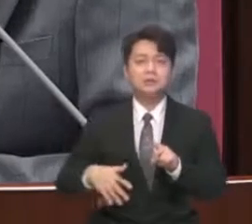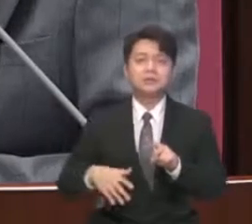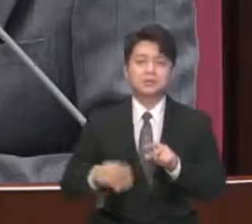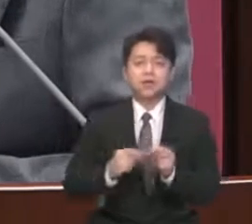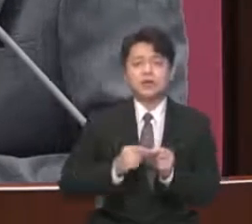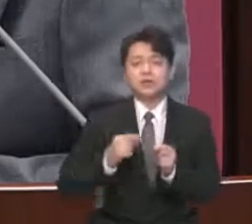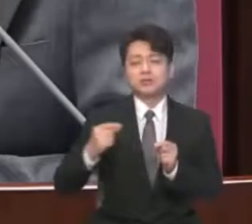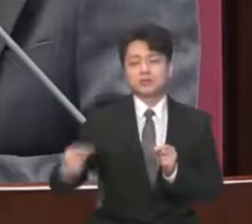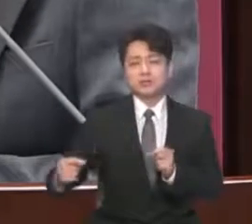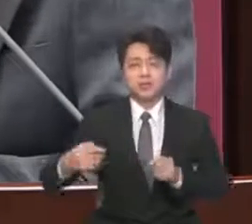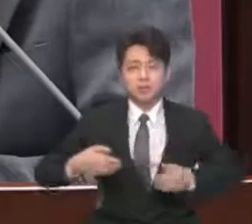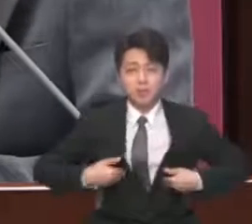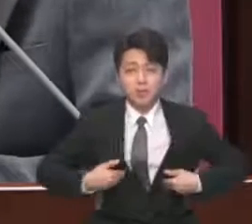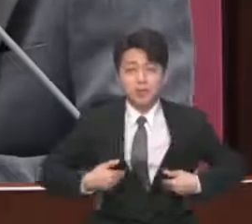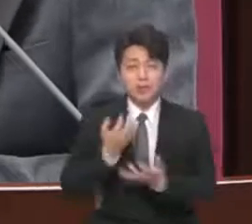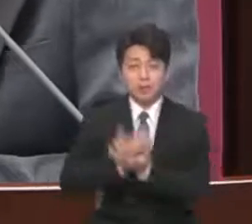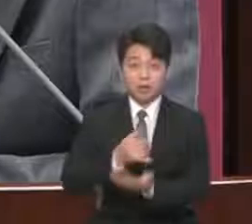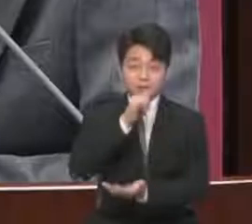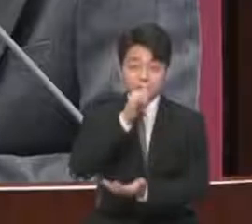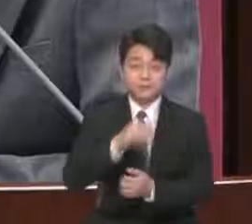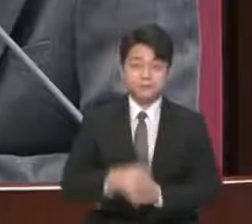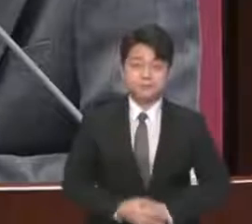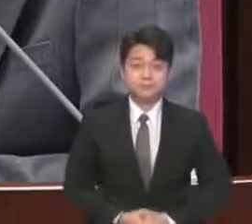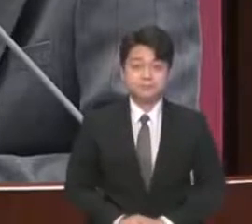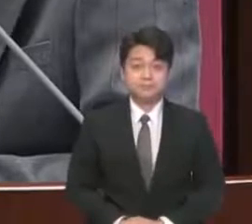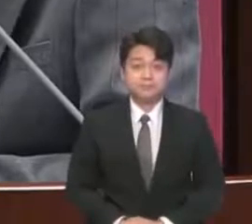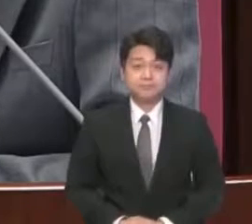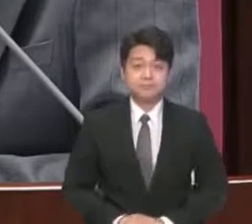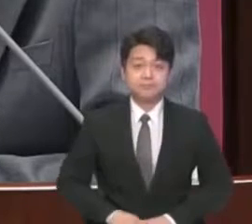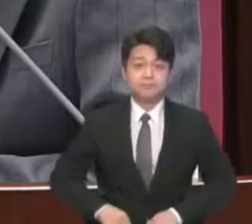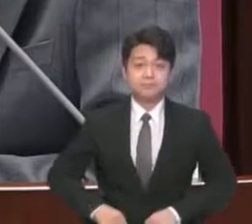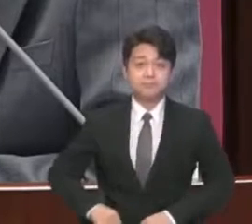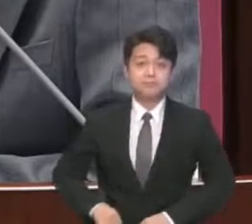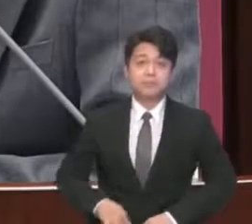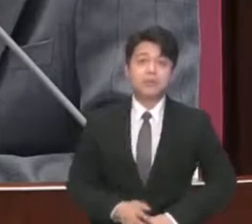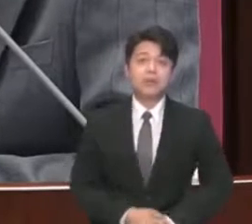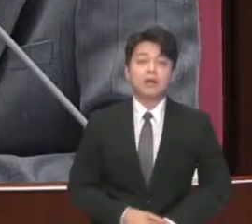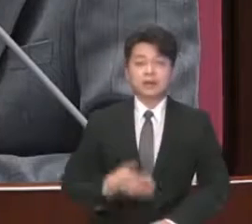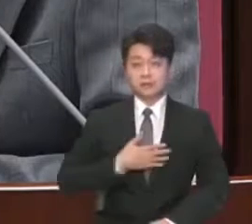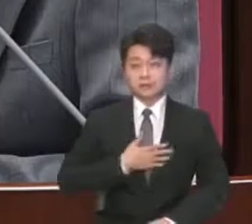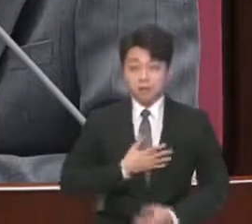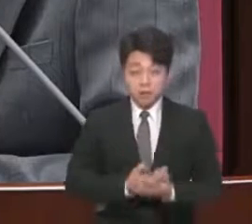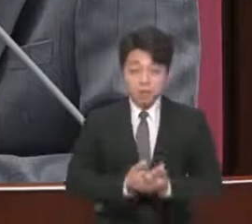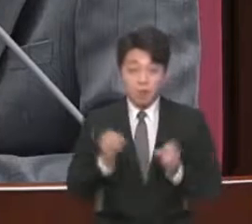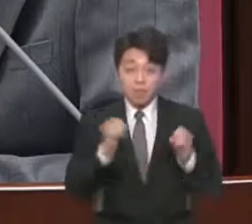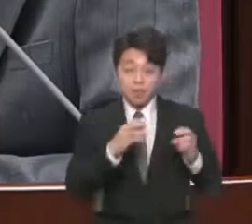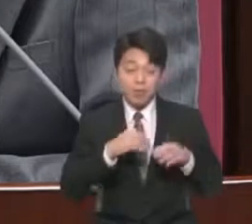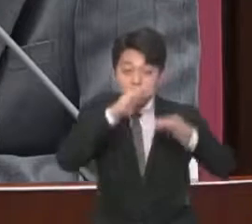질문에 대해 답변만 해주세요. 아니 그러니까 제가 이 내용을 그대로 알려드리겠습니다.